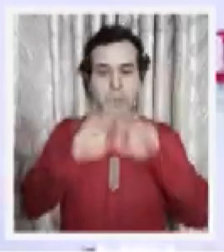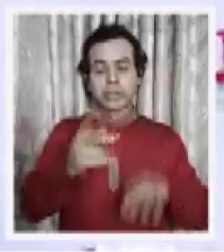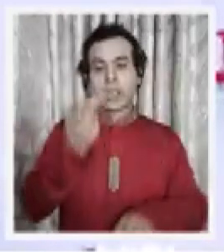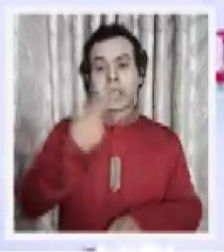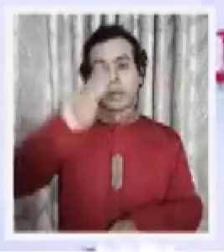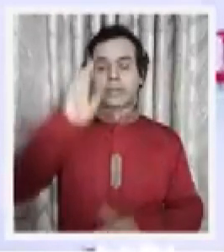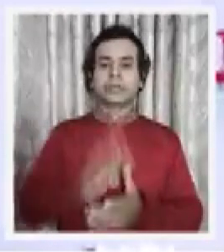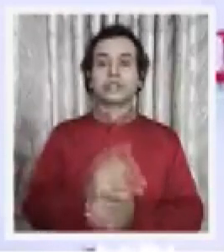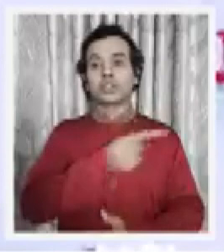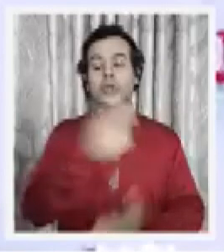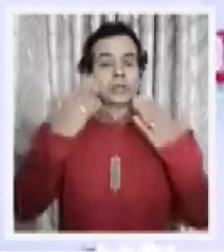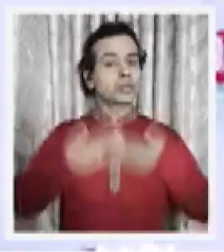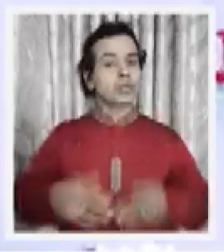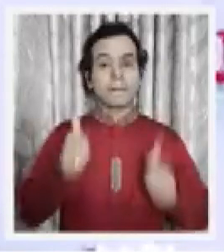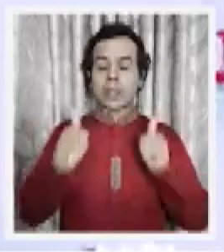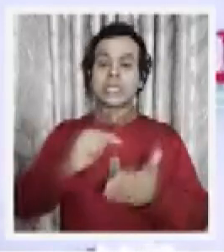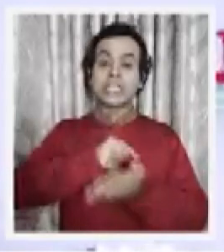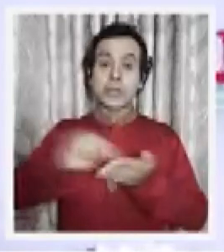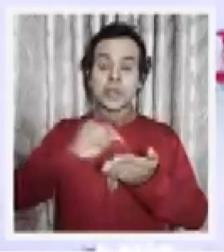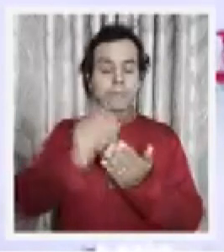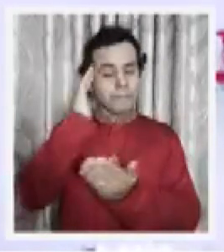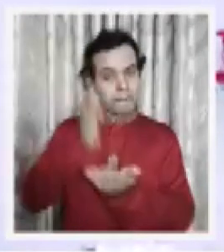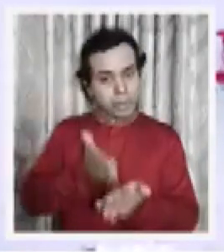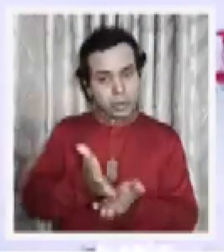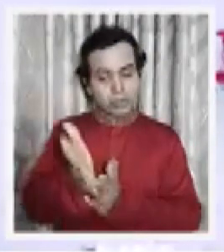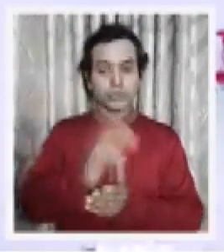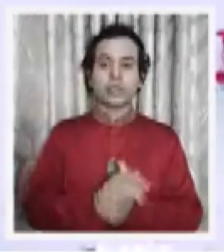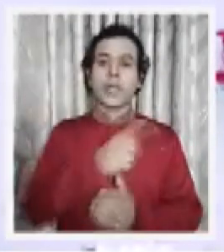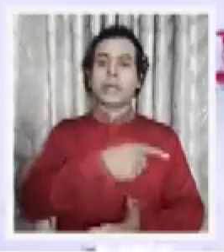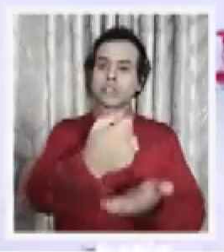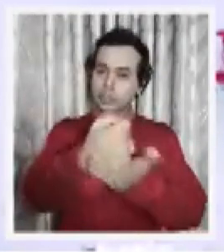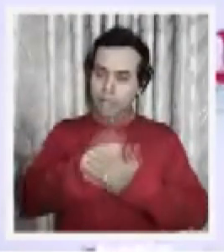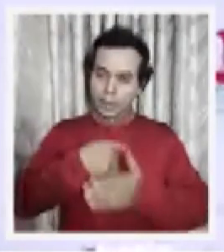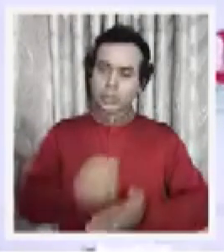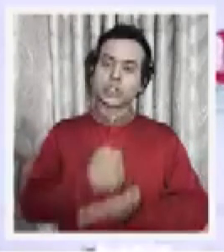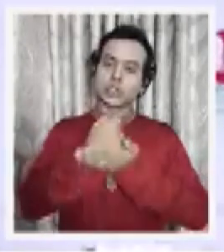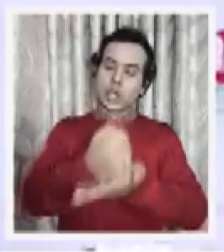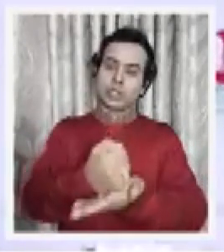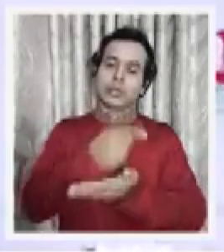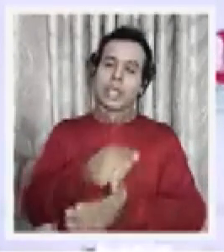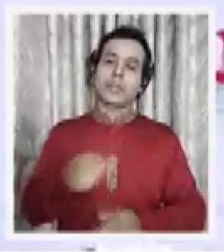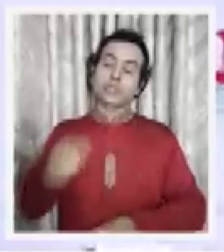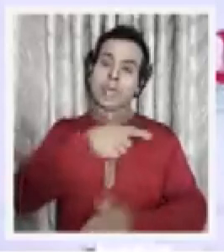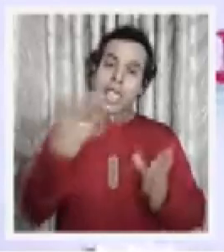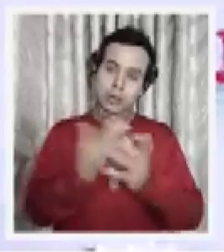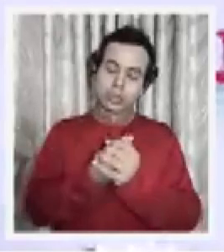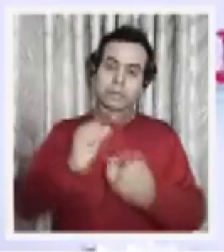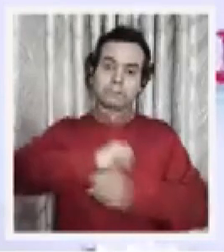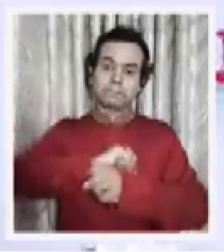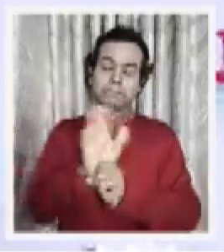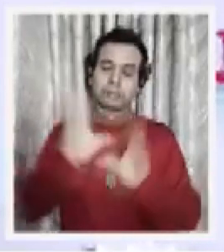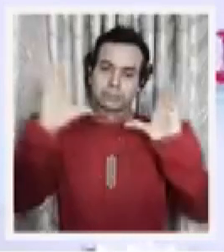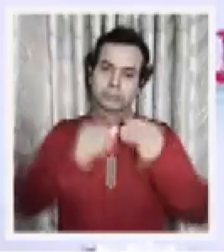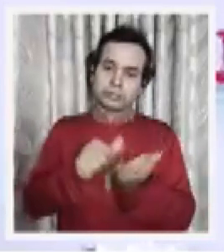বেশি ঝুঁকির মধ্যে থাকে। আপনারা সবাই সুস্থ থাকবেন, ভালো থাকবেন, নিয়ম মেনে চলবেন এবং সহায়তা করবেন যেন এই